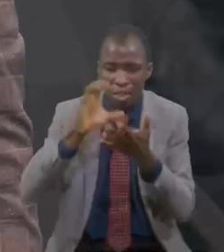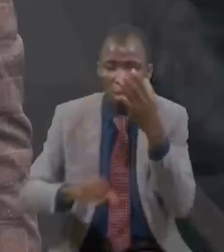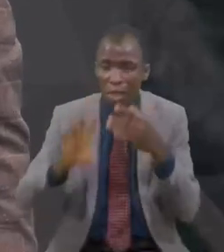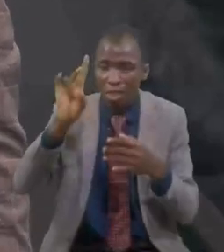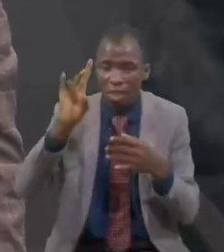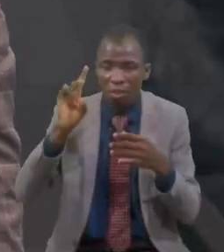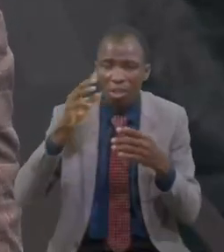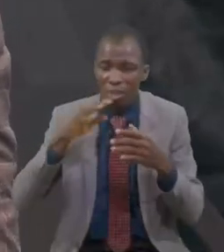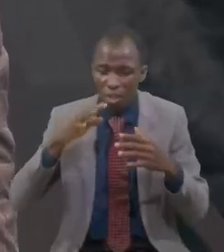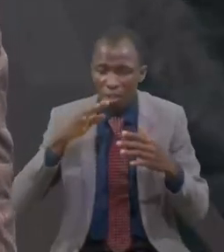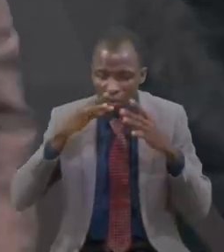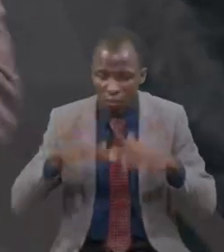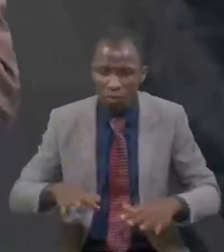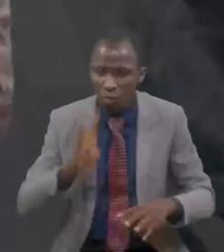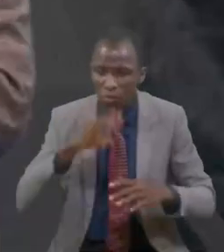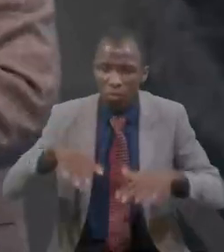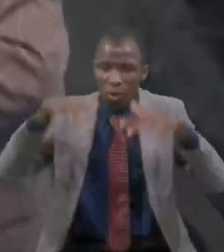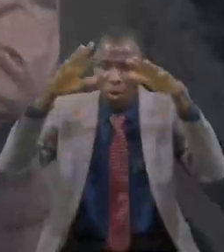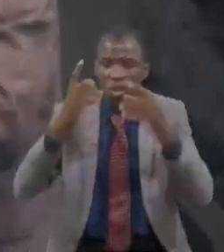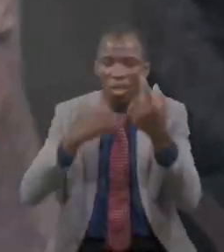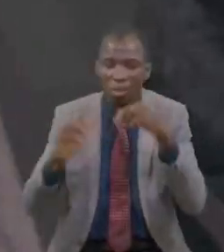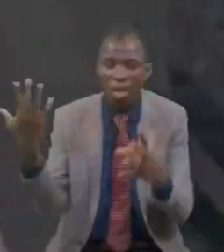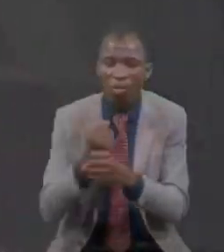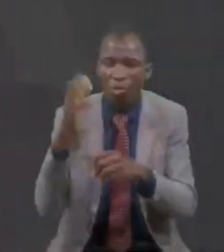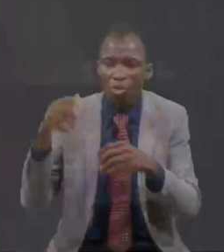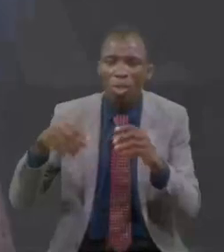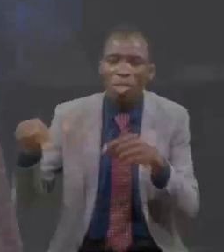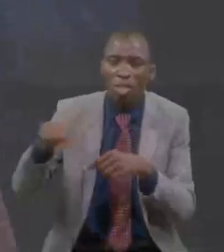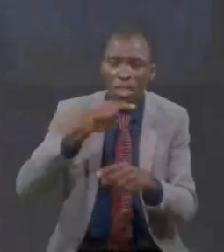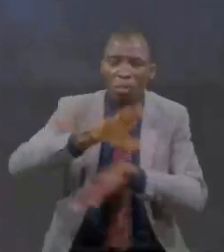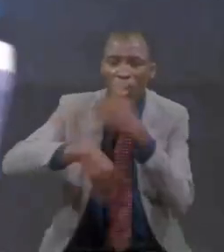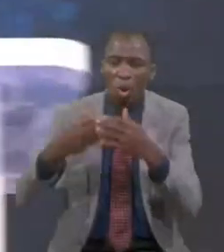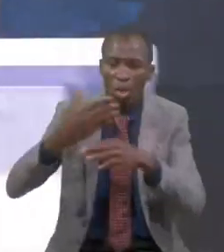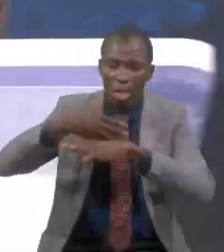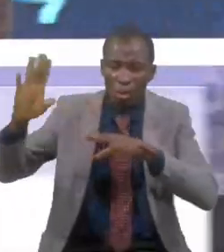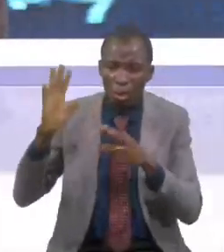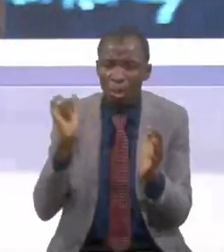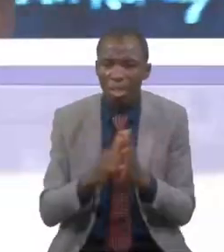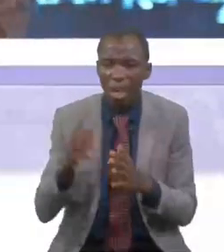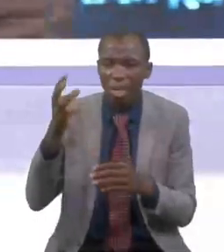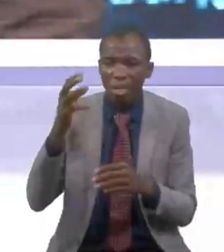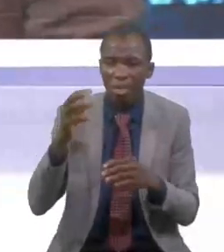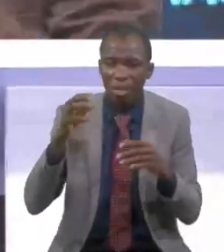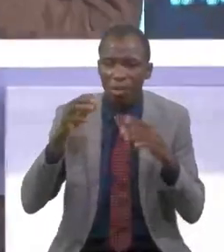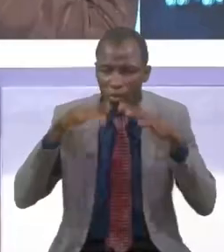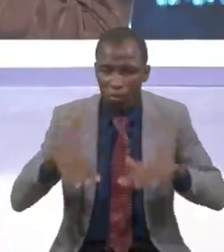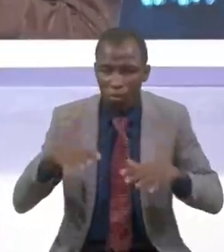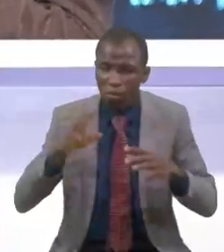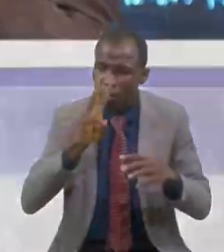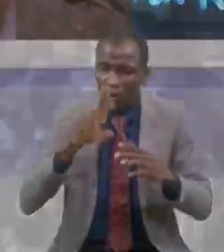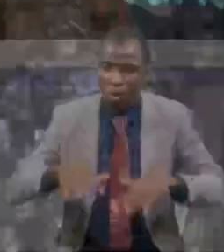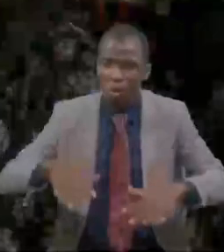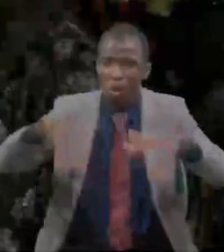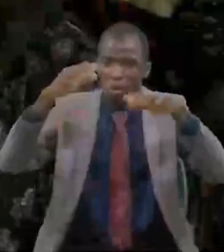tout sauf h têtes et ce déluge était un